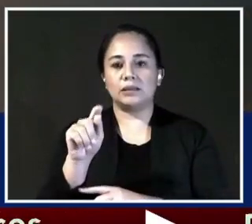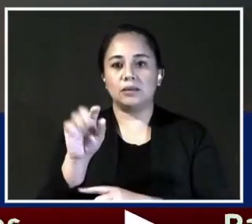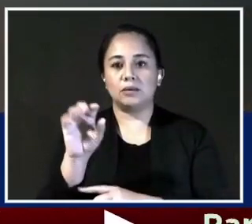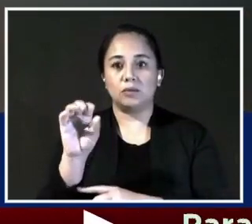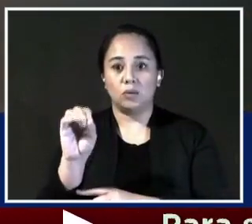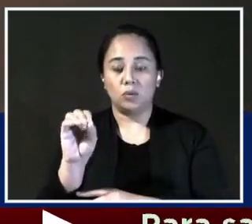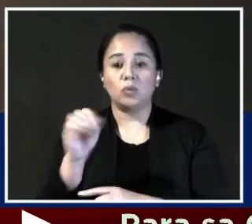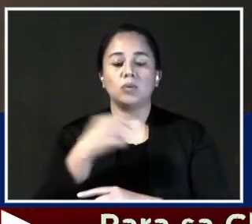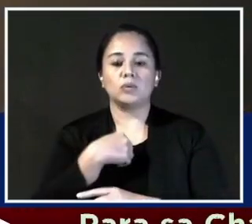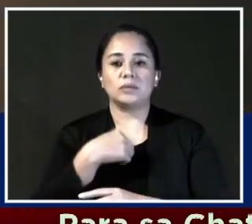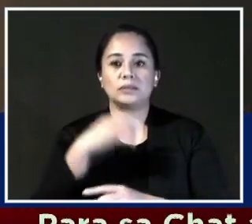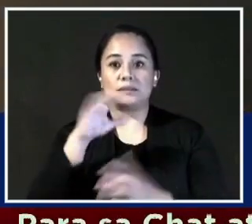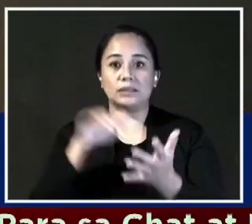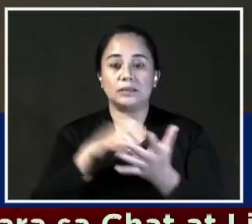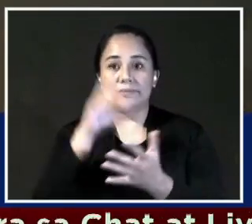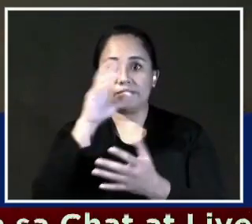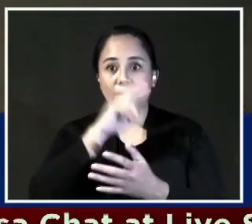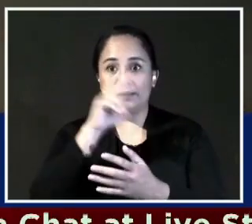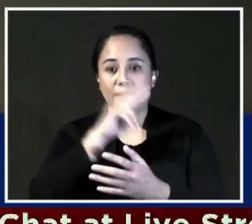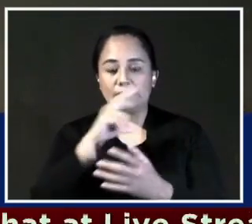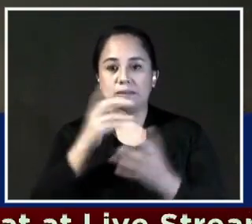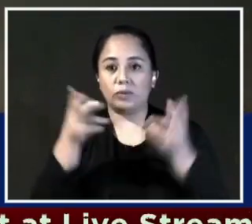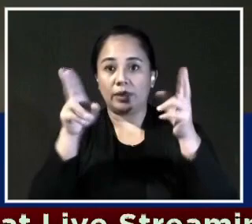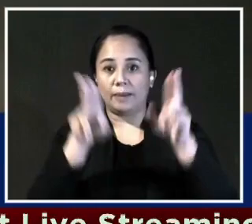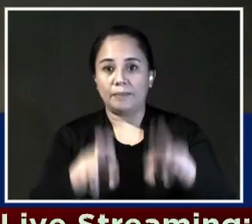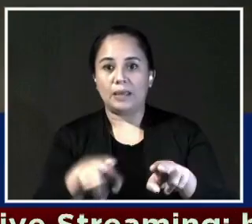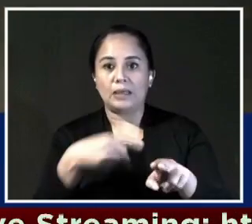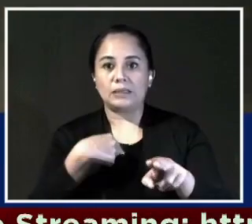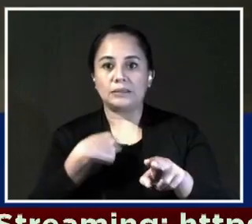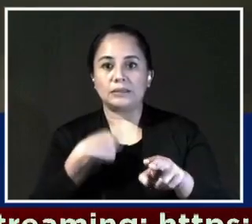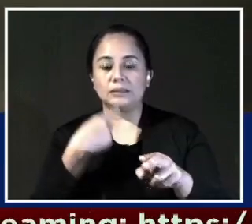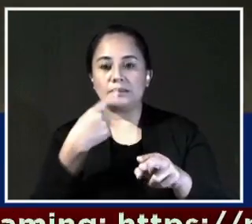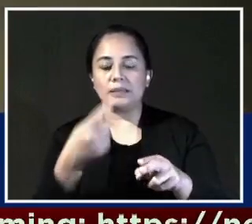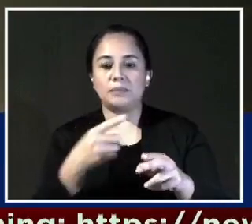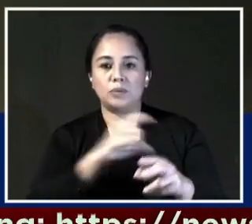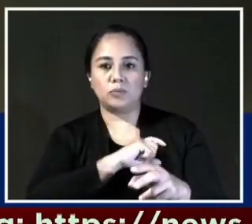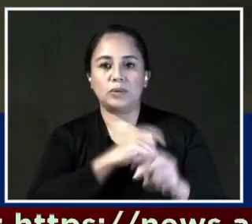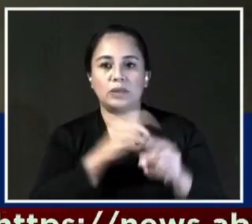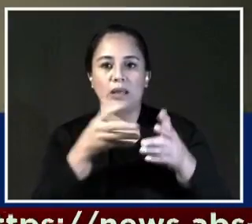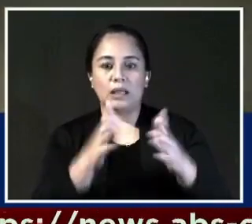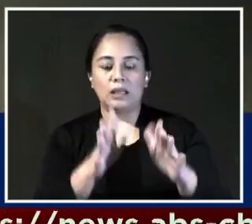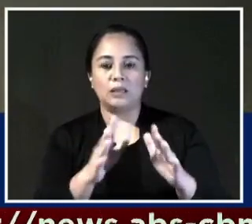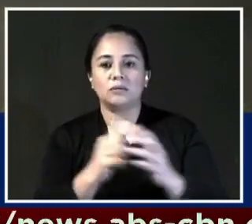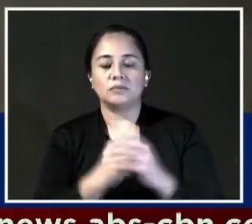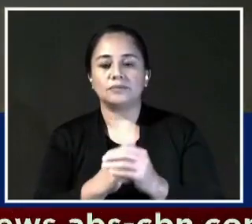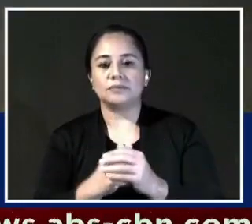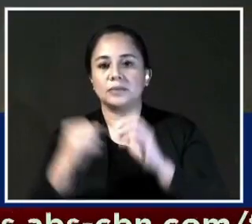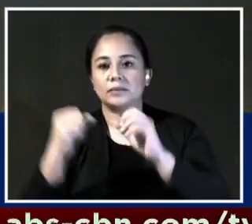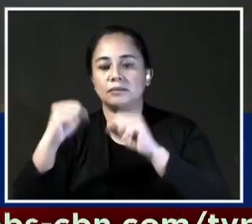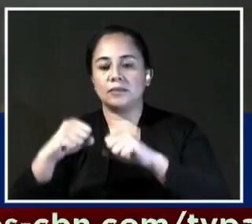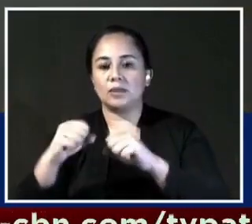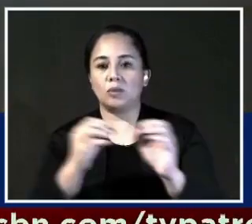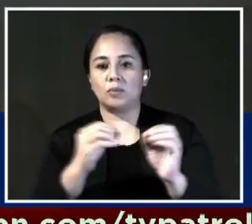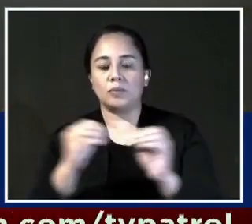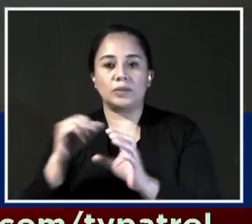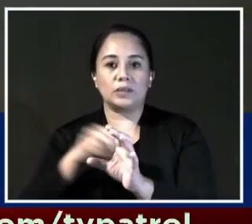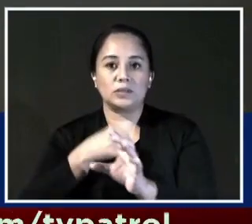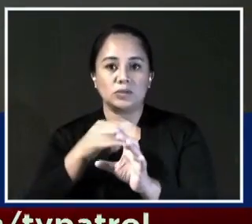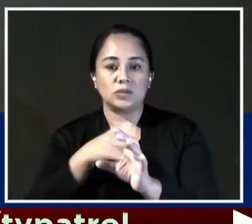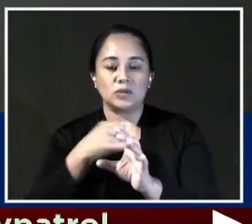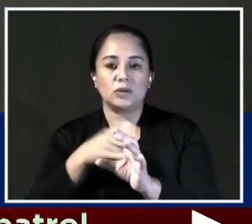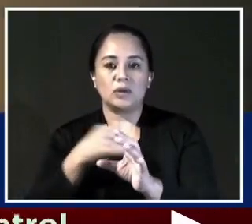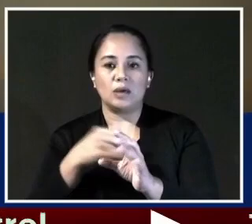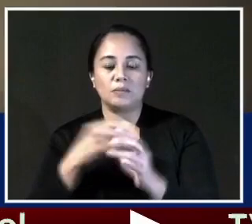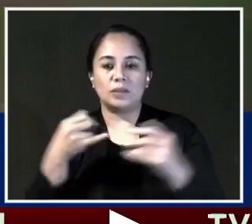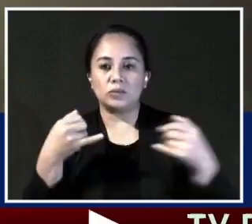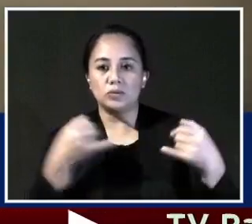ang insidente at ayon po naman sa pulisya, pumayag ng makipag-areglo sa operator ng jeepney ang mga nasugatan